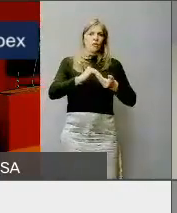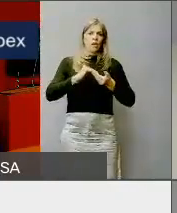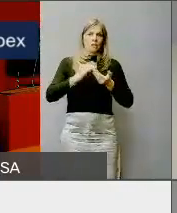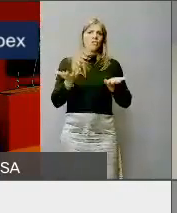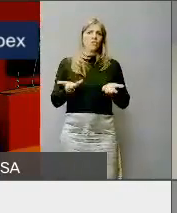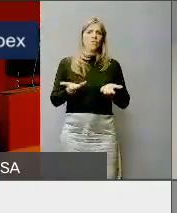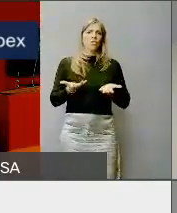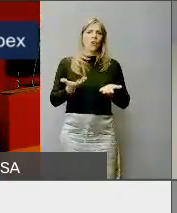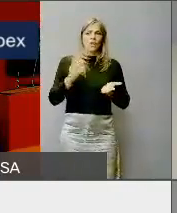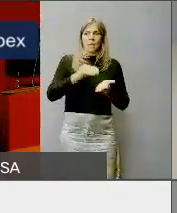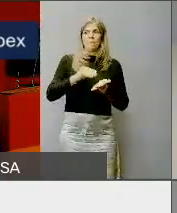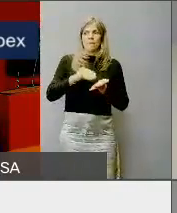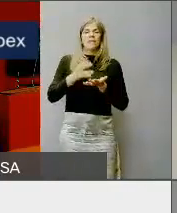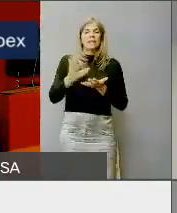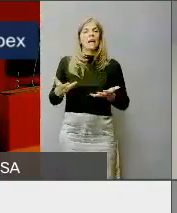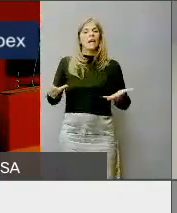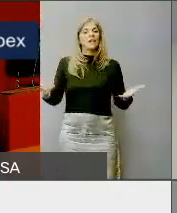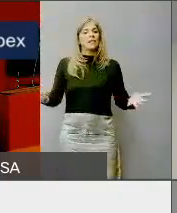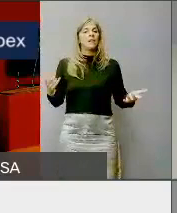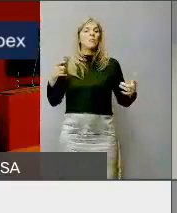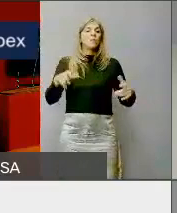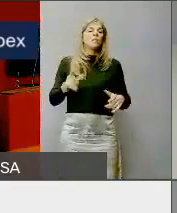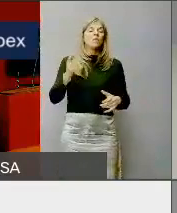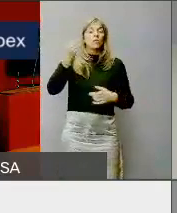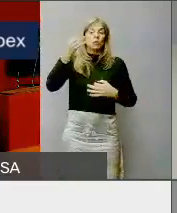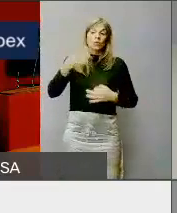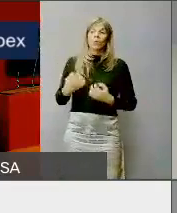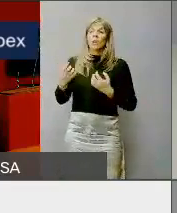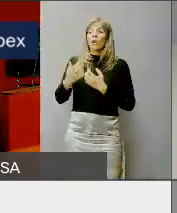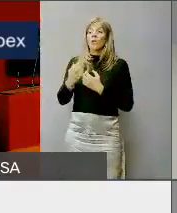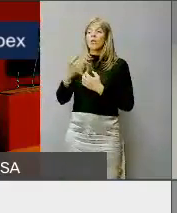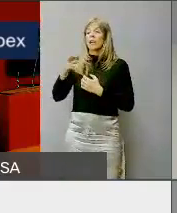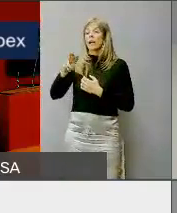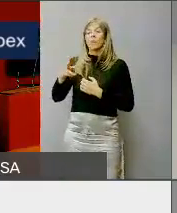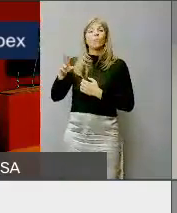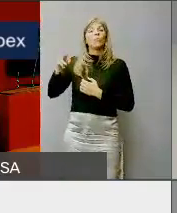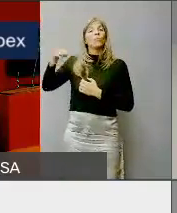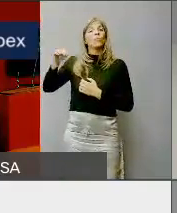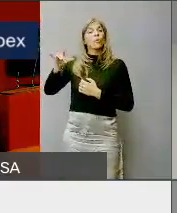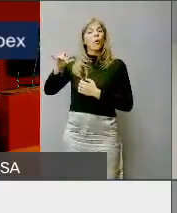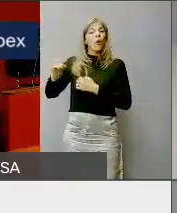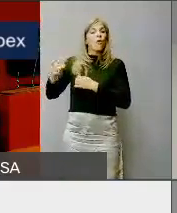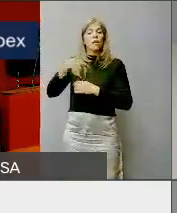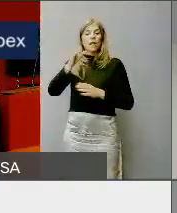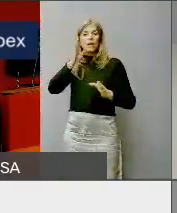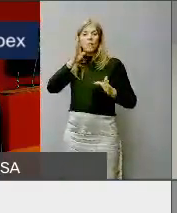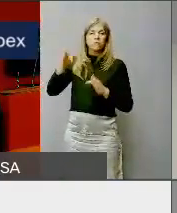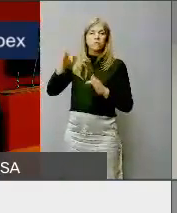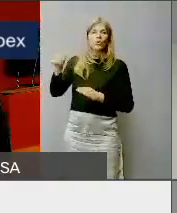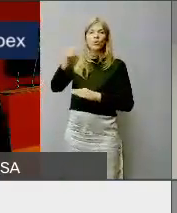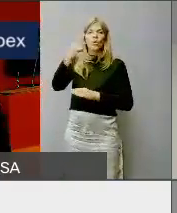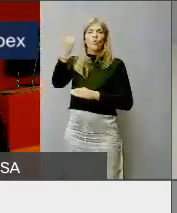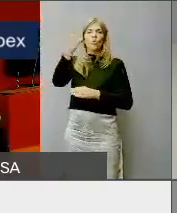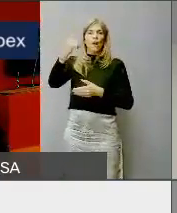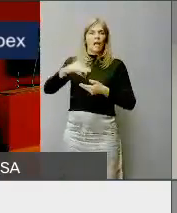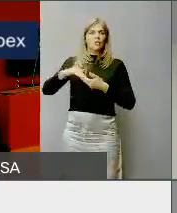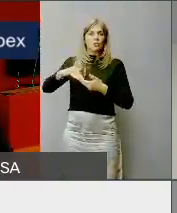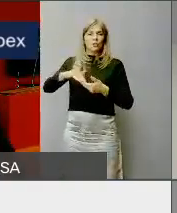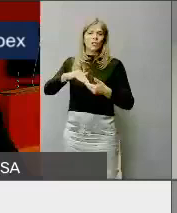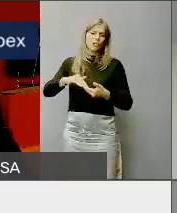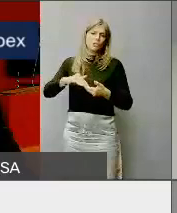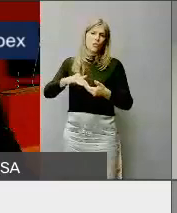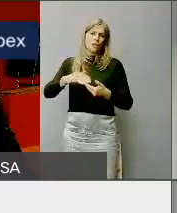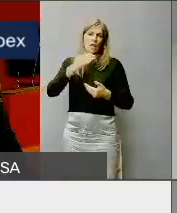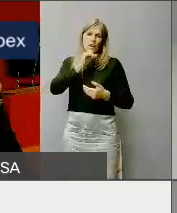la collega brusoni non voleva assolutamente mettere i fari solo su un'associazione ma voleva